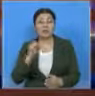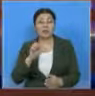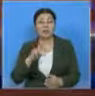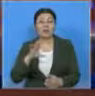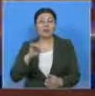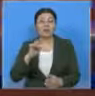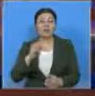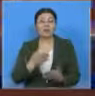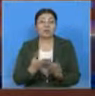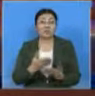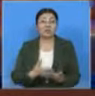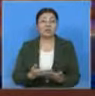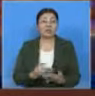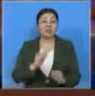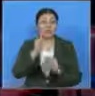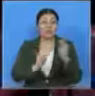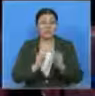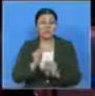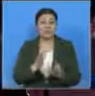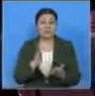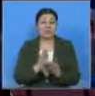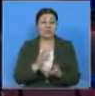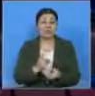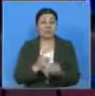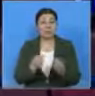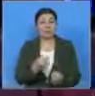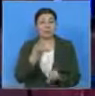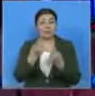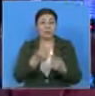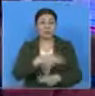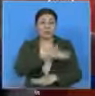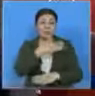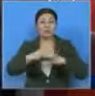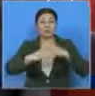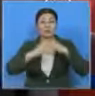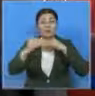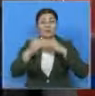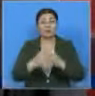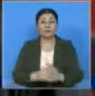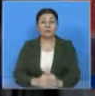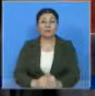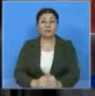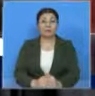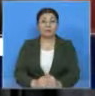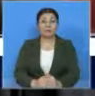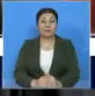прошлого года актюбинскому зрителю постановка будто переродилась под открытым небом.